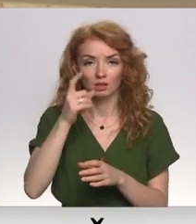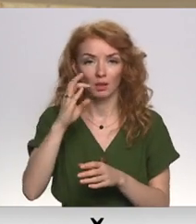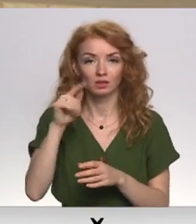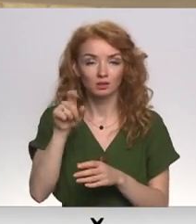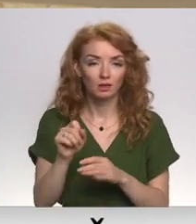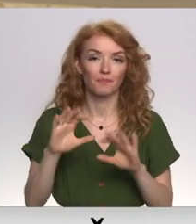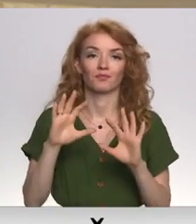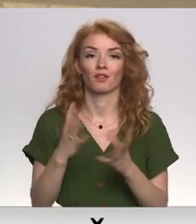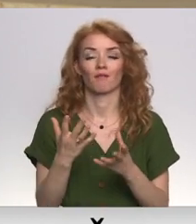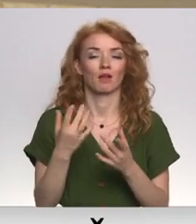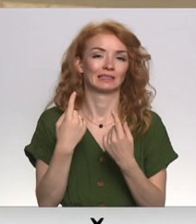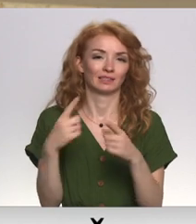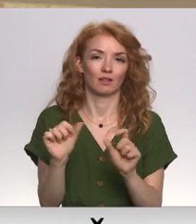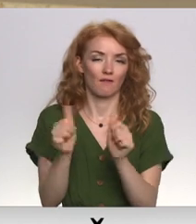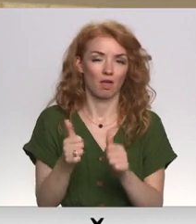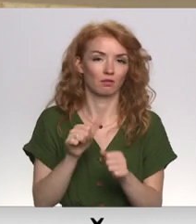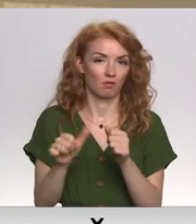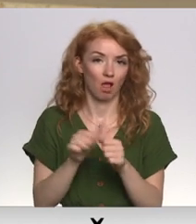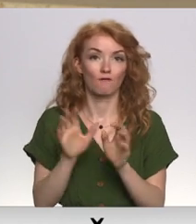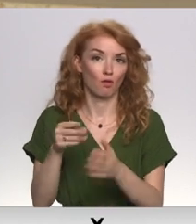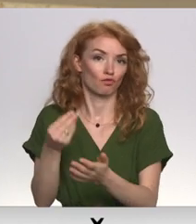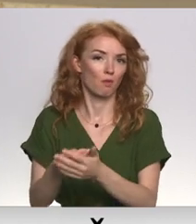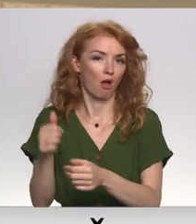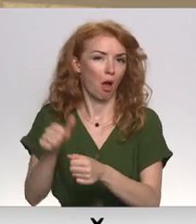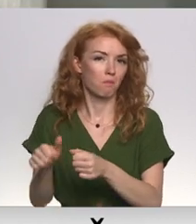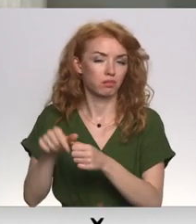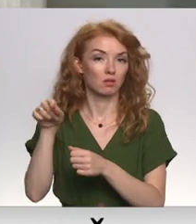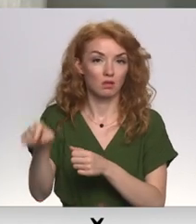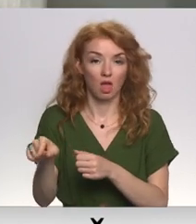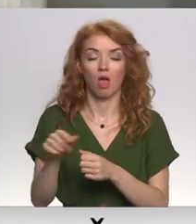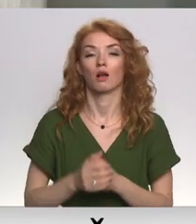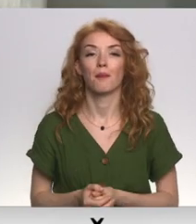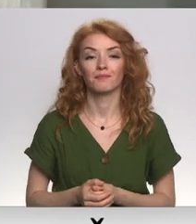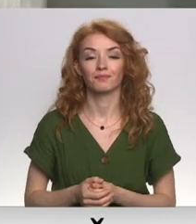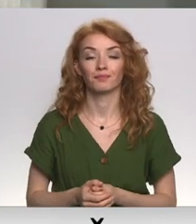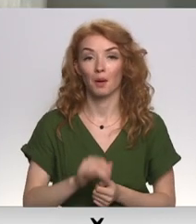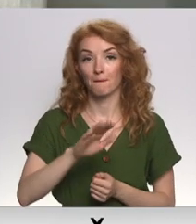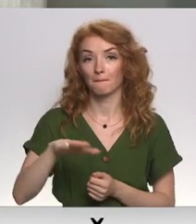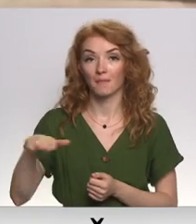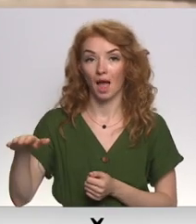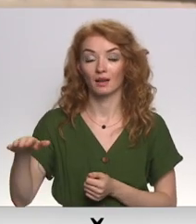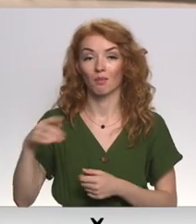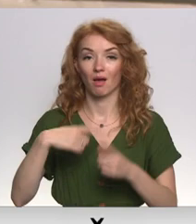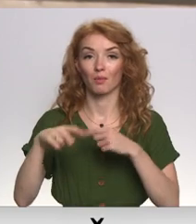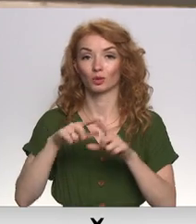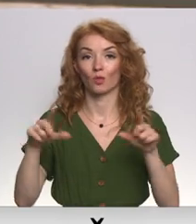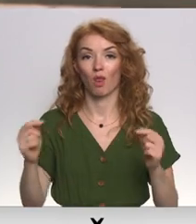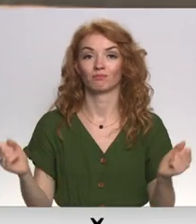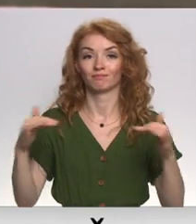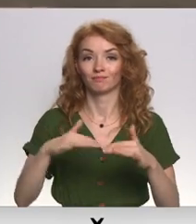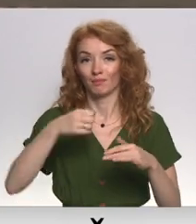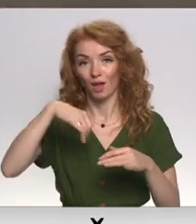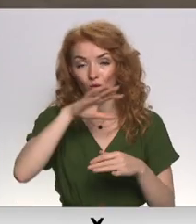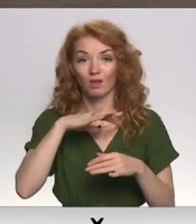vai hidraseks, ja, kur ir nopērkami aptiekās jebkuram vecākam. Ja. Bērniem atkal satiekoties skolās un